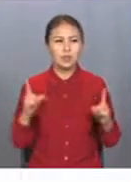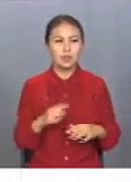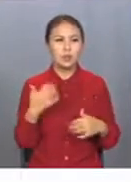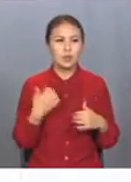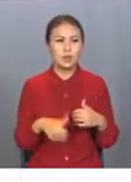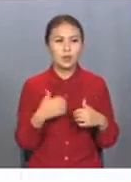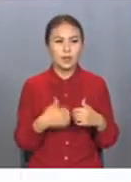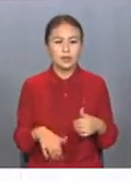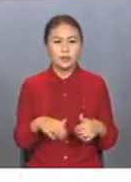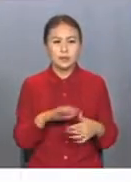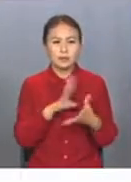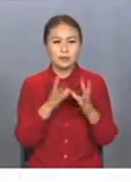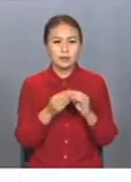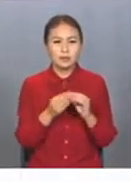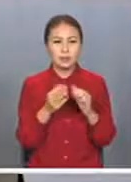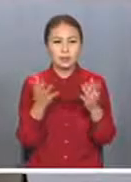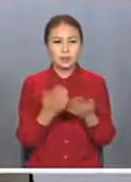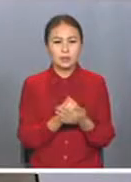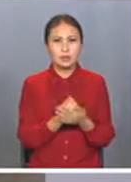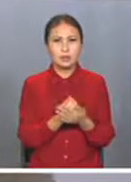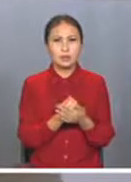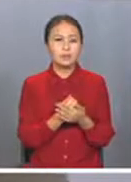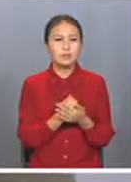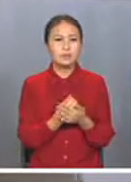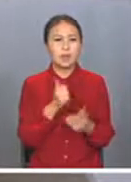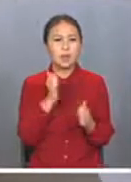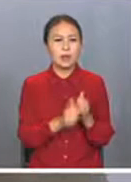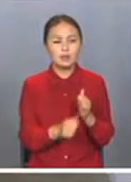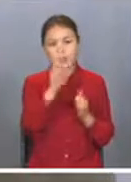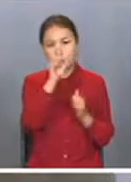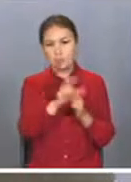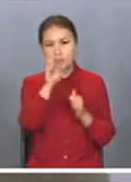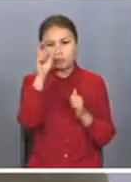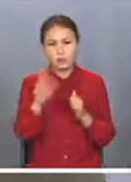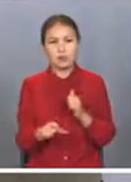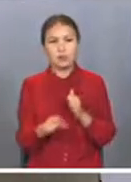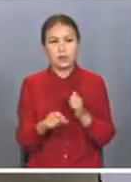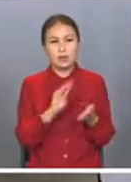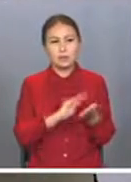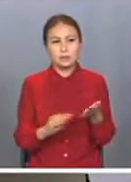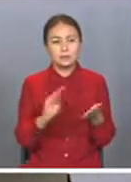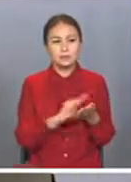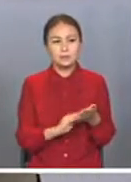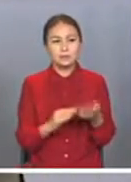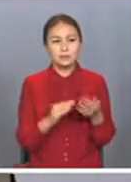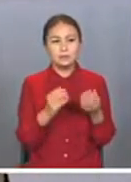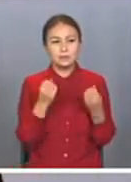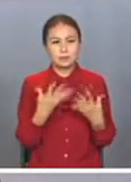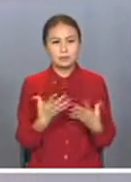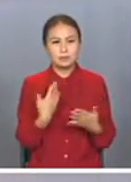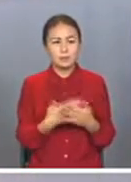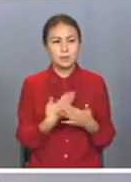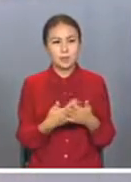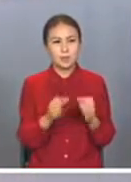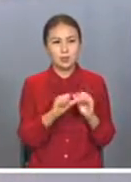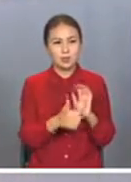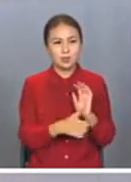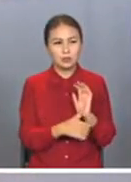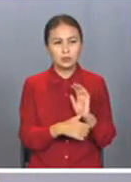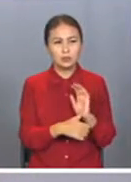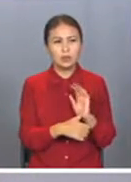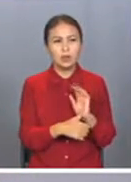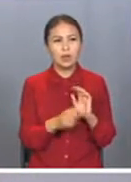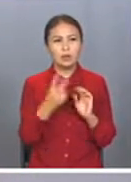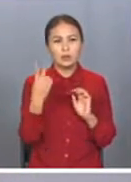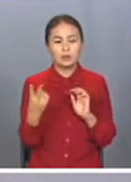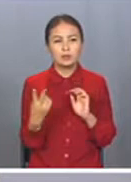кіші ортақ еселігін табыңыз. Әр санды баған түрінде жай көбейткішке жіктейміз. Мысалы 16. 2-ге